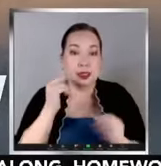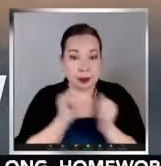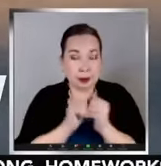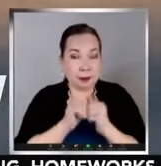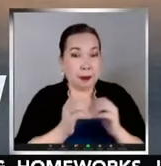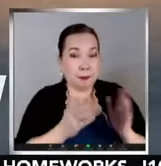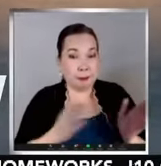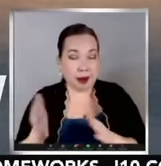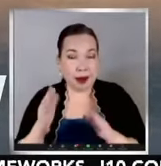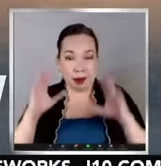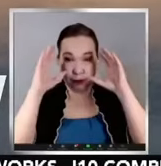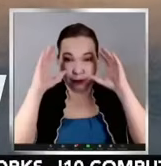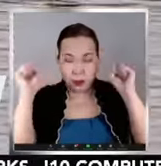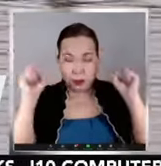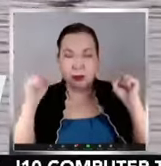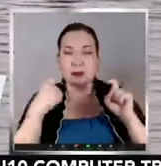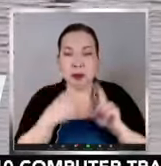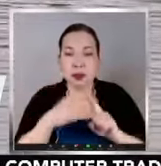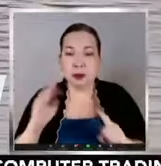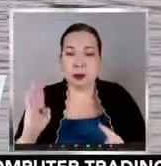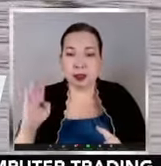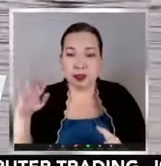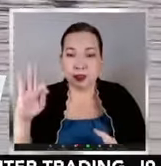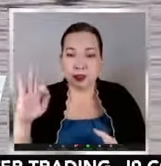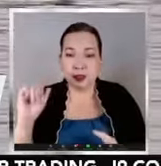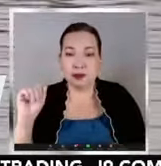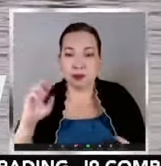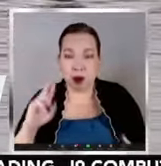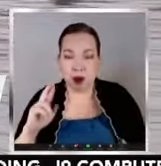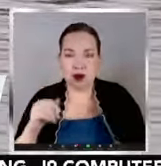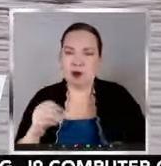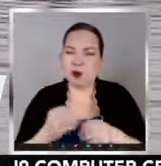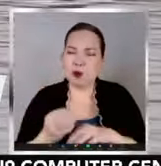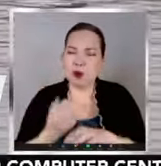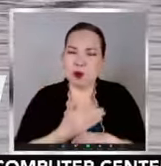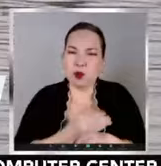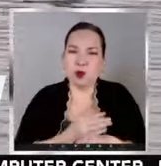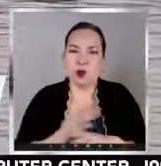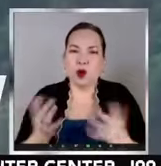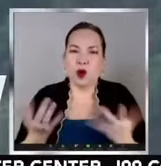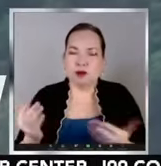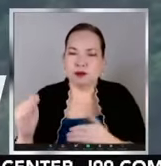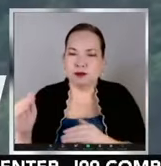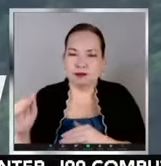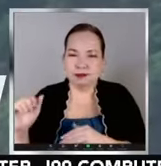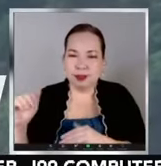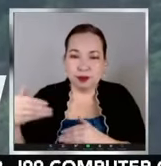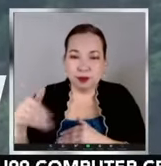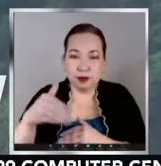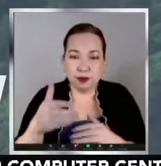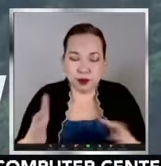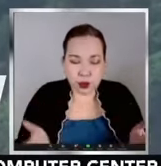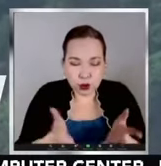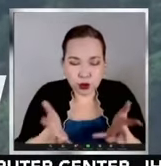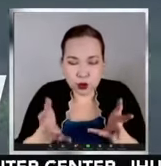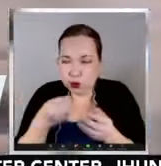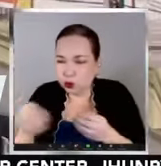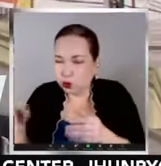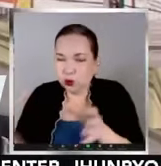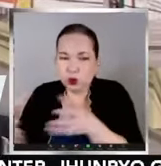ang pagpapalago ng aquaculture sa pamamagitan ng paglalaan ng pondong pautang sa mga may-ari ng fish pond para lumaki ang kanilang